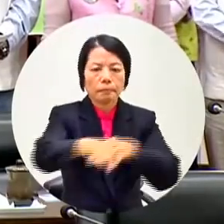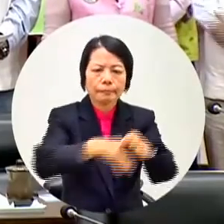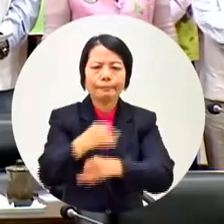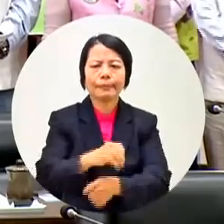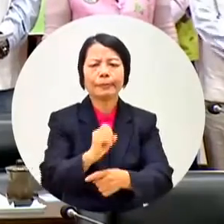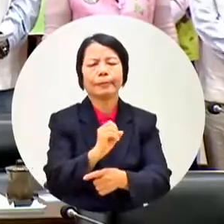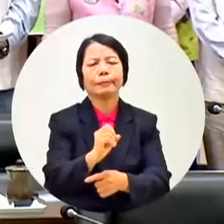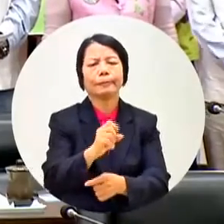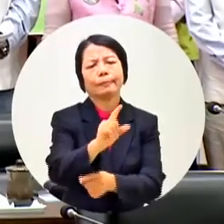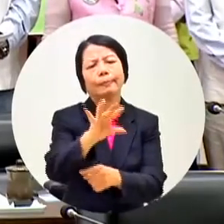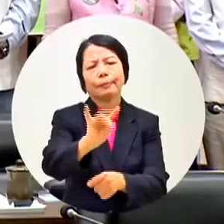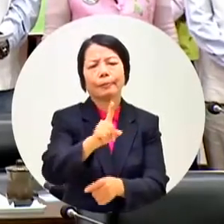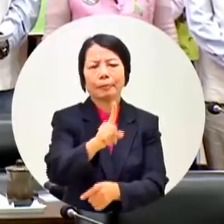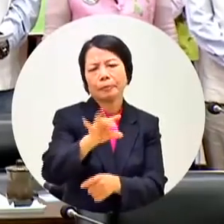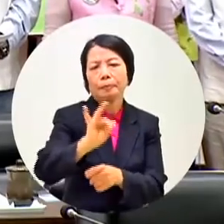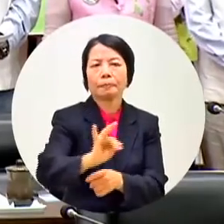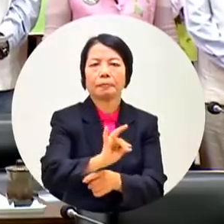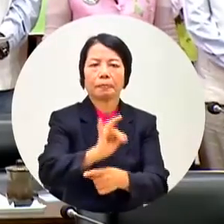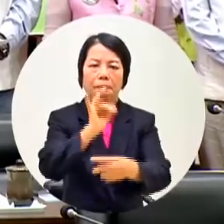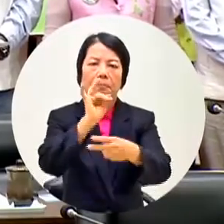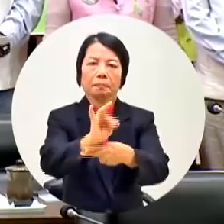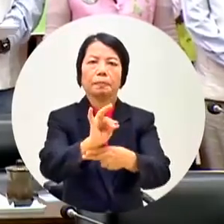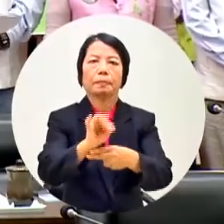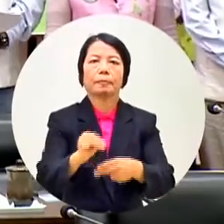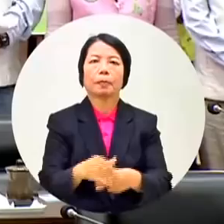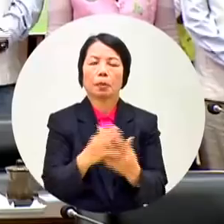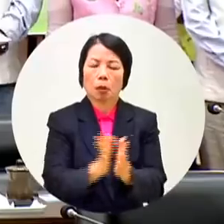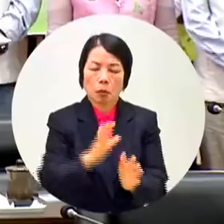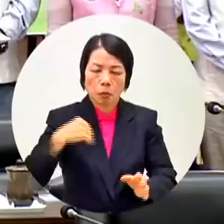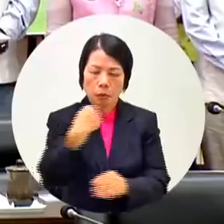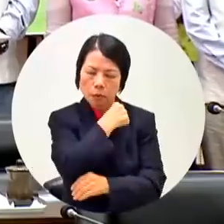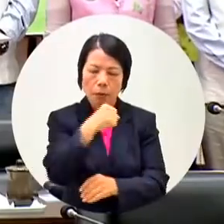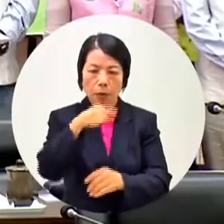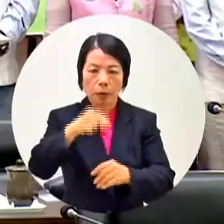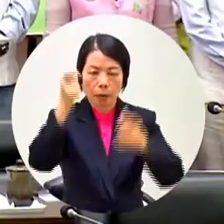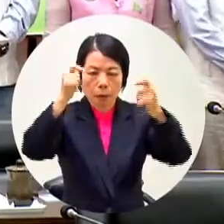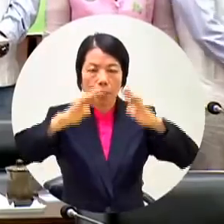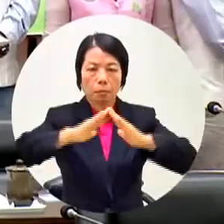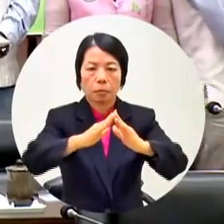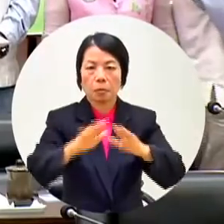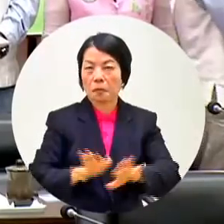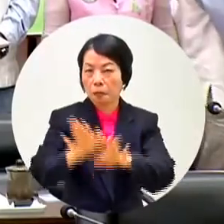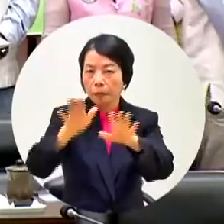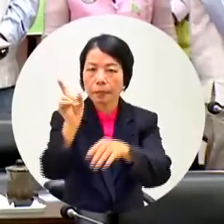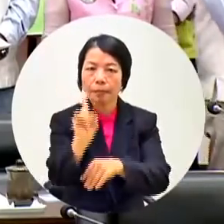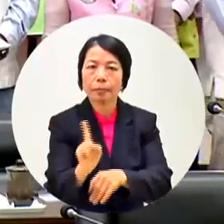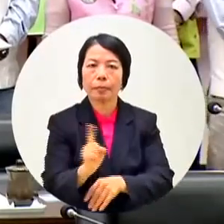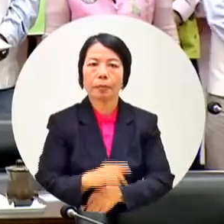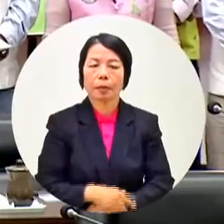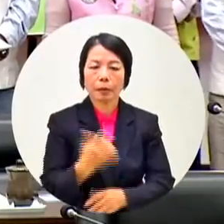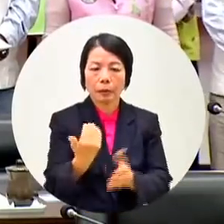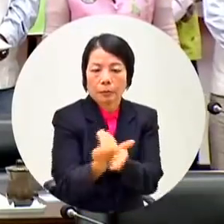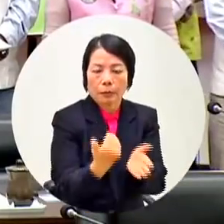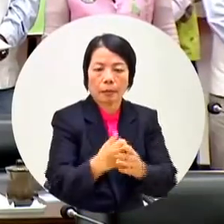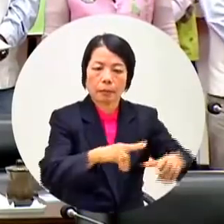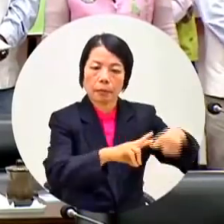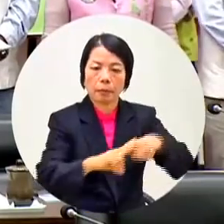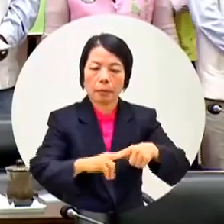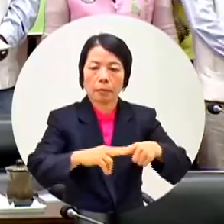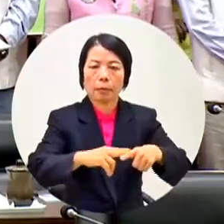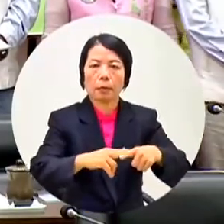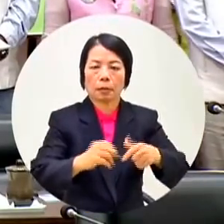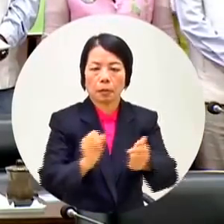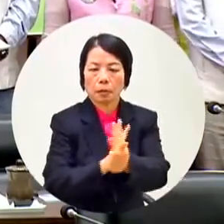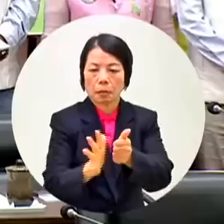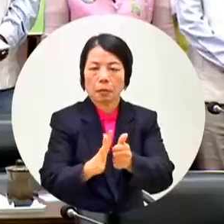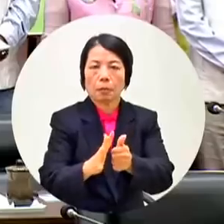发展，咱都期待。对于刚才您介绍的新的团队，我们觉得是有一个焕然一新的感觉。那